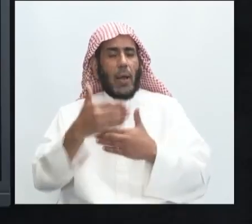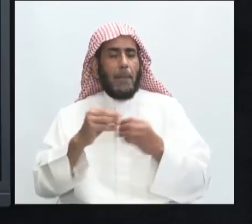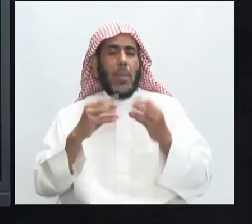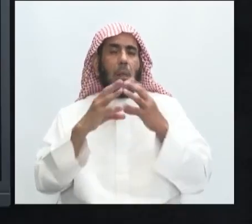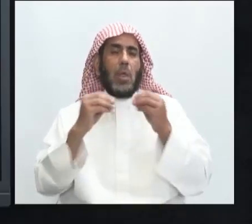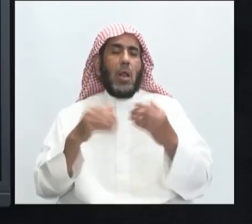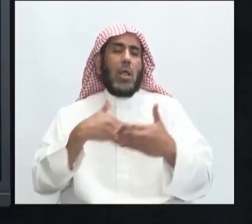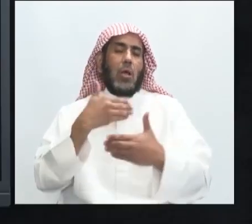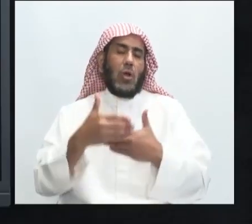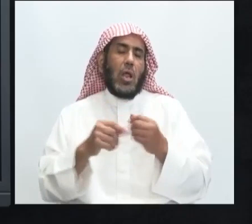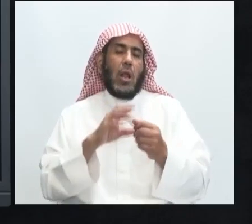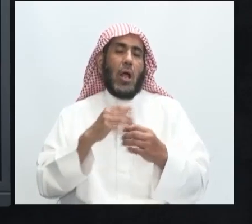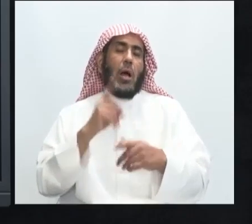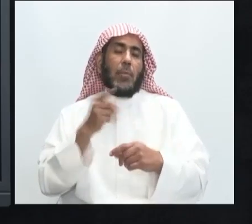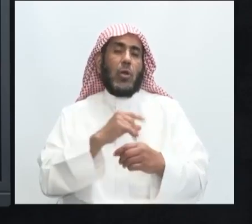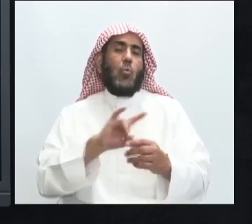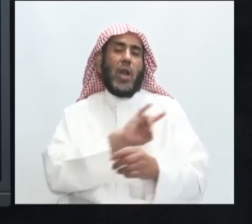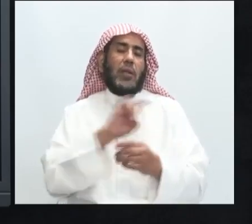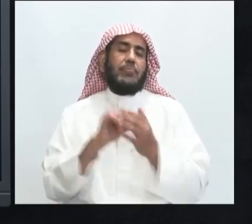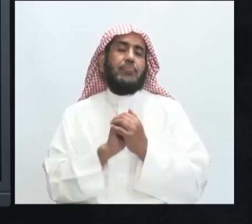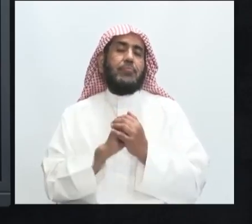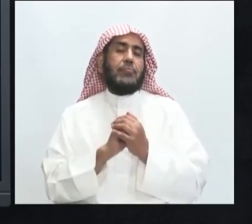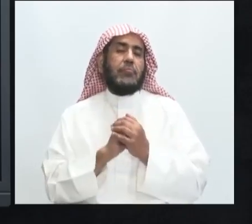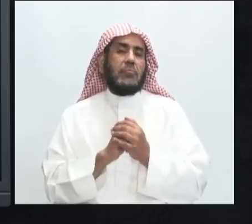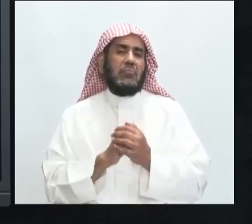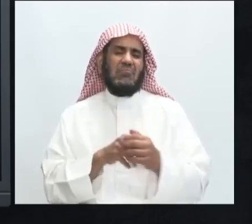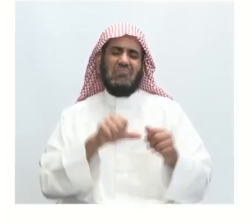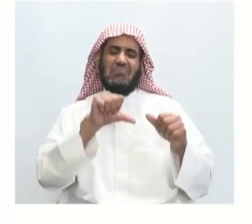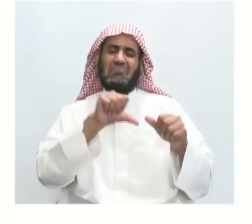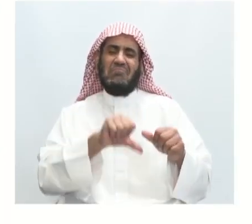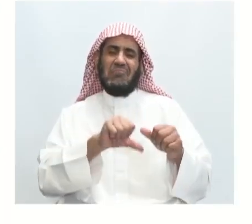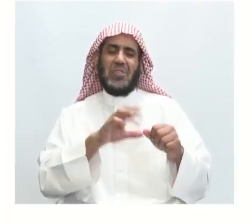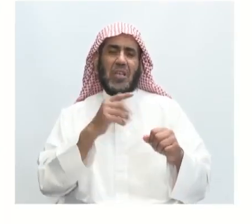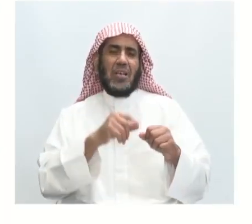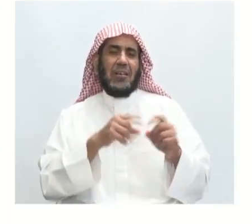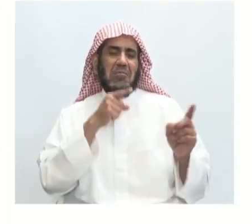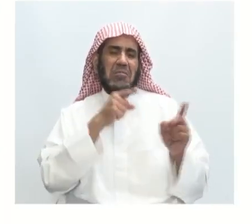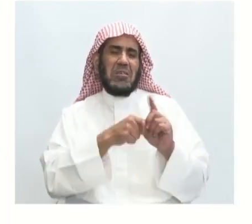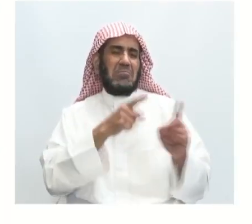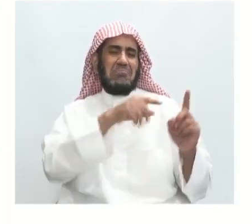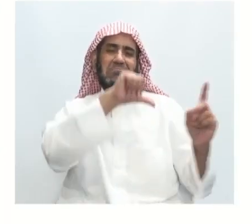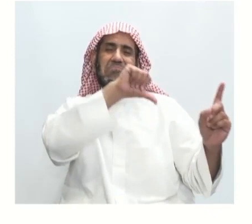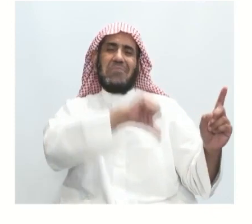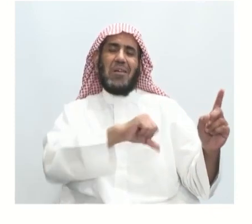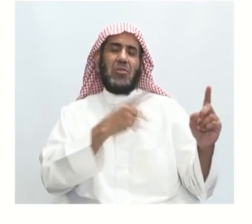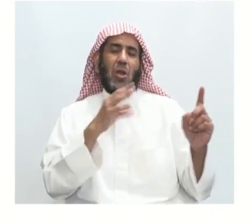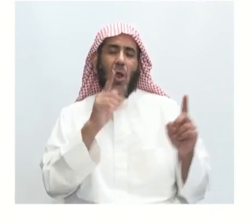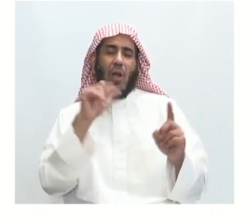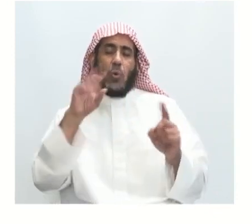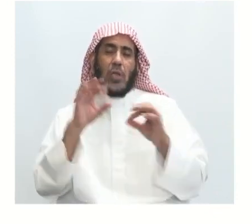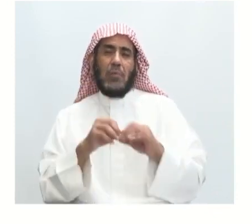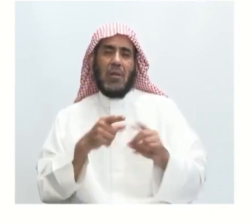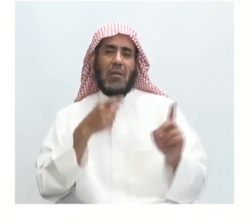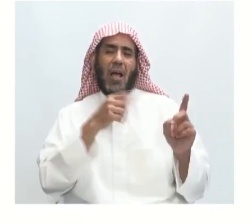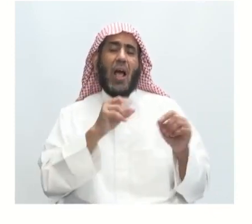المعنى الذي يخرج عن امر النهي التحقير ويكون عند اراده التهويل من شان المخاطب بقدرته كما في قوله تعالى